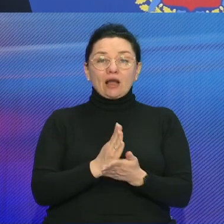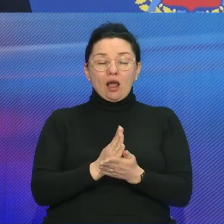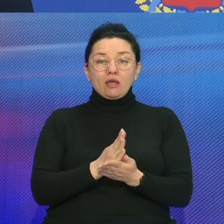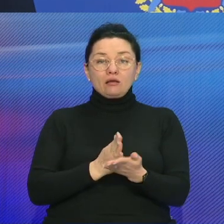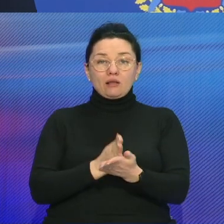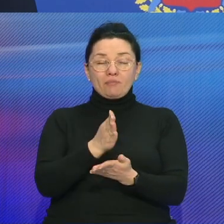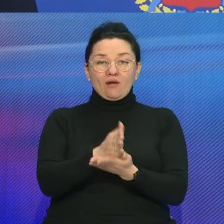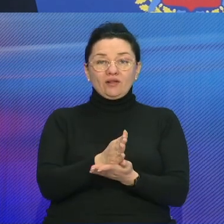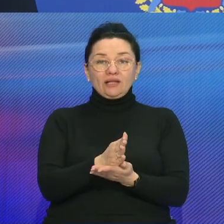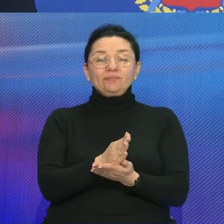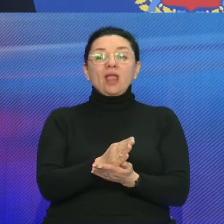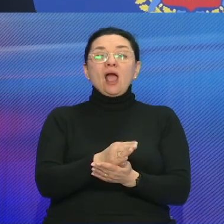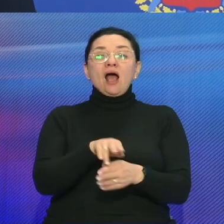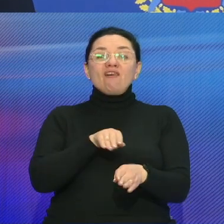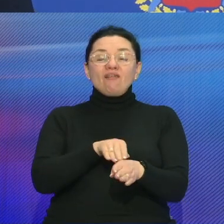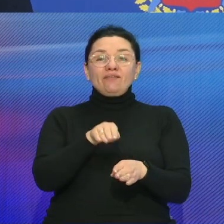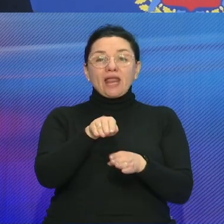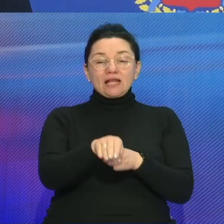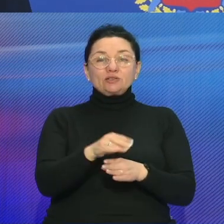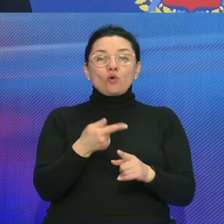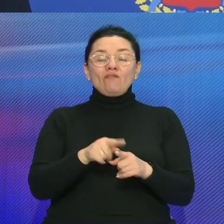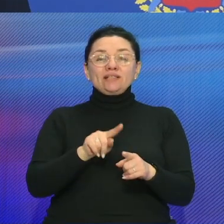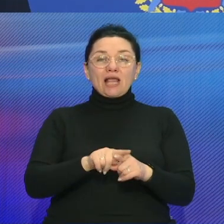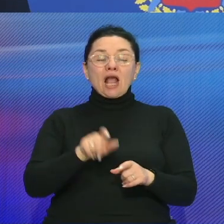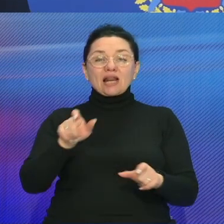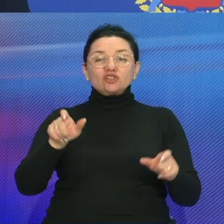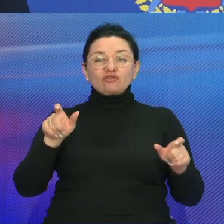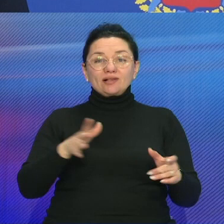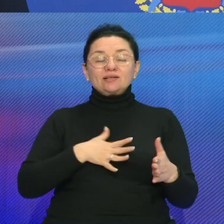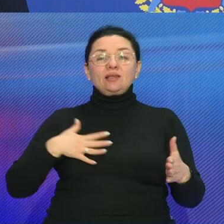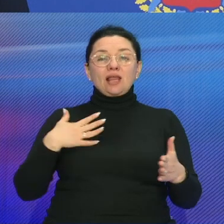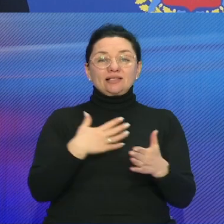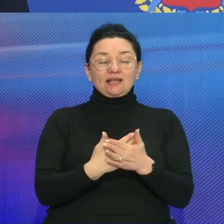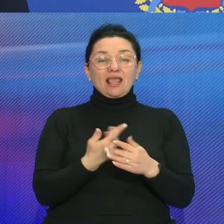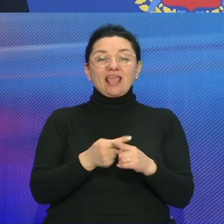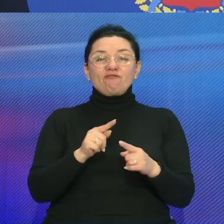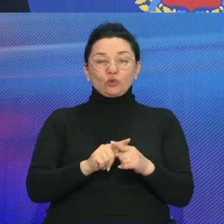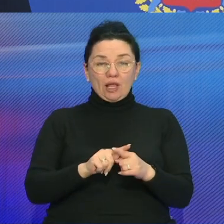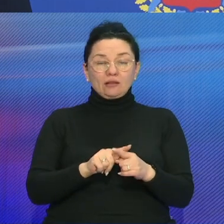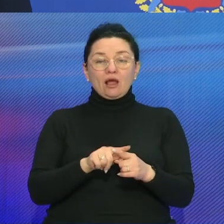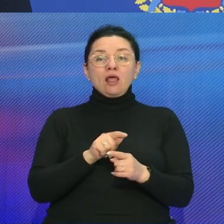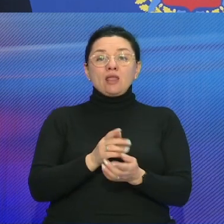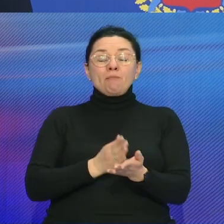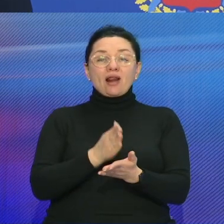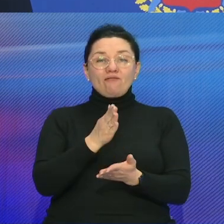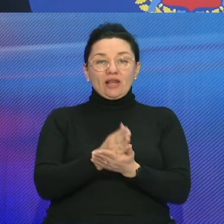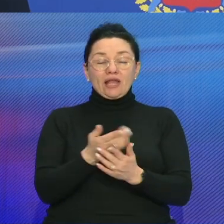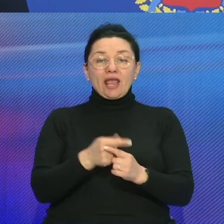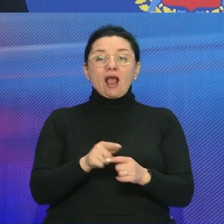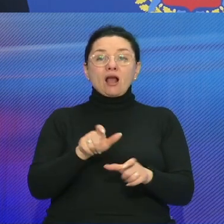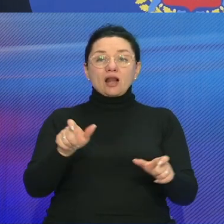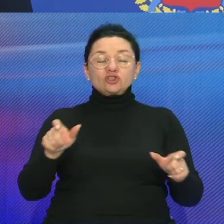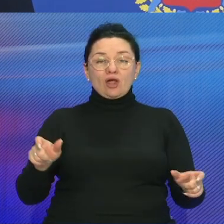реализовывать гражданские инициативы. И вот этот механизм позволяет объединять гражданское